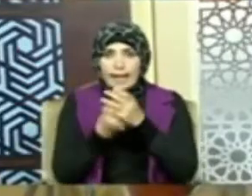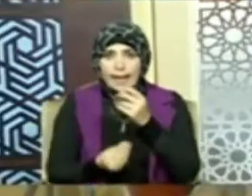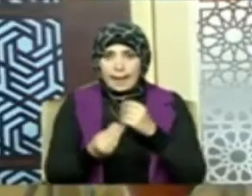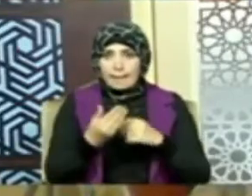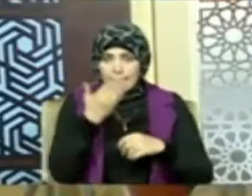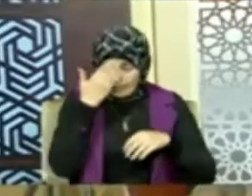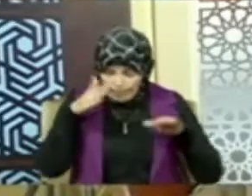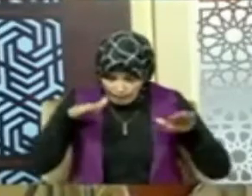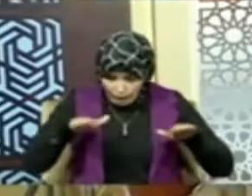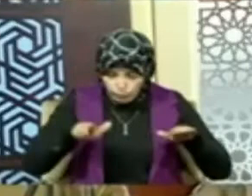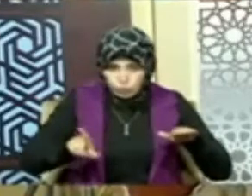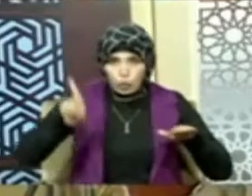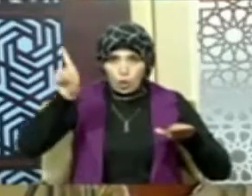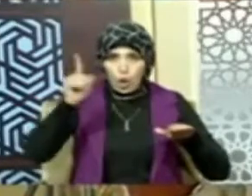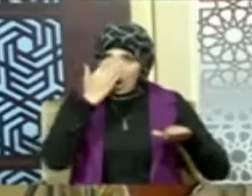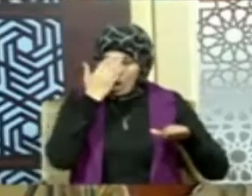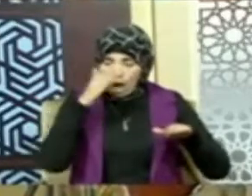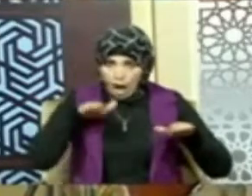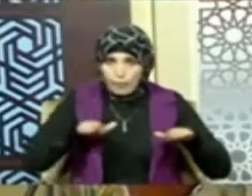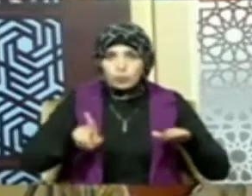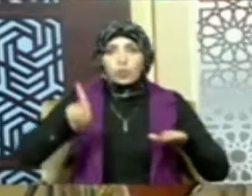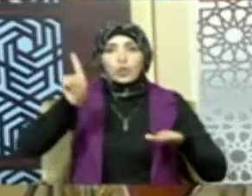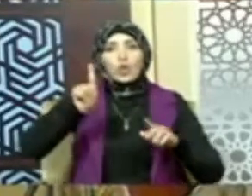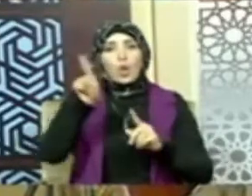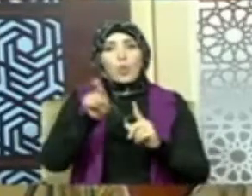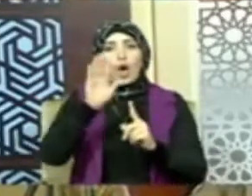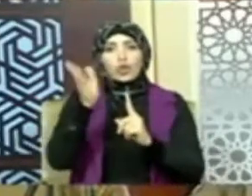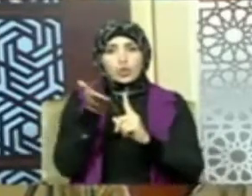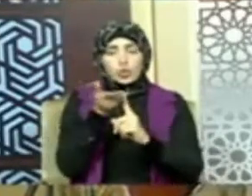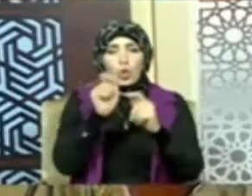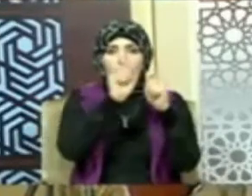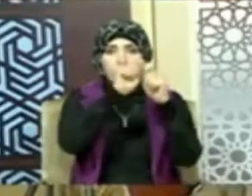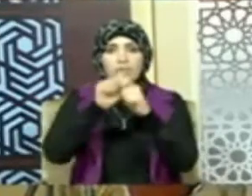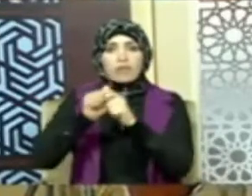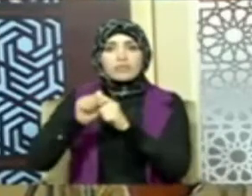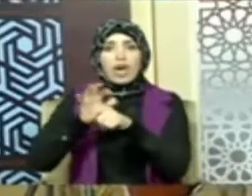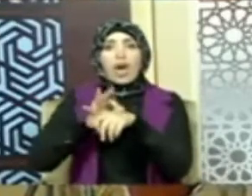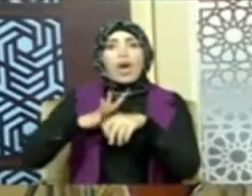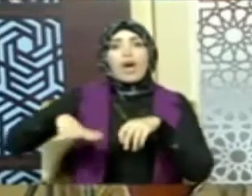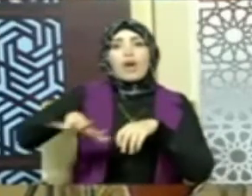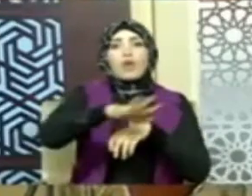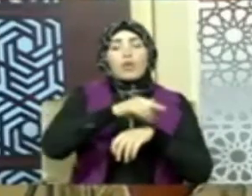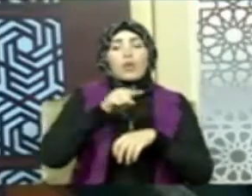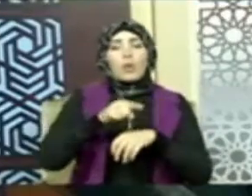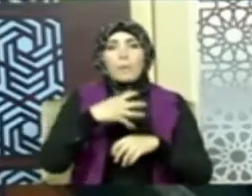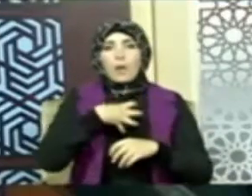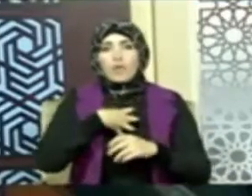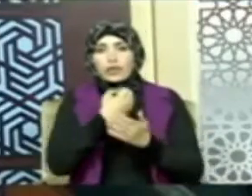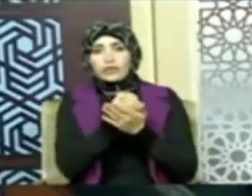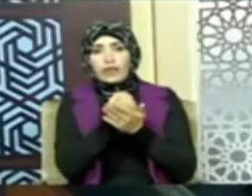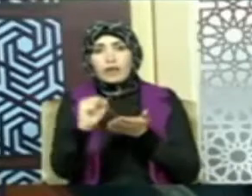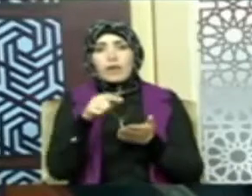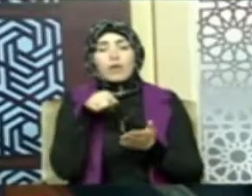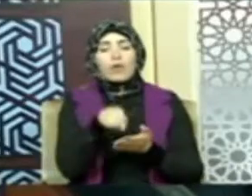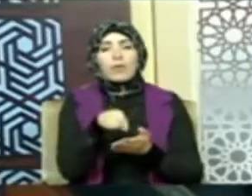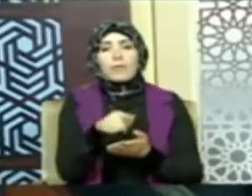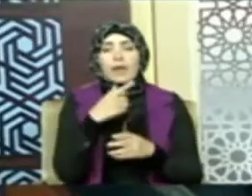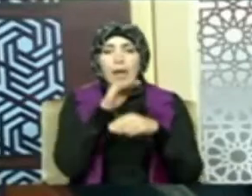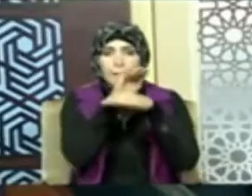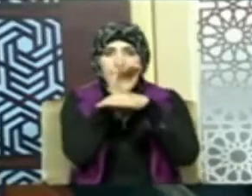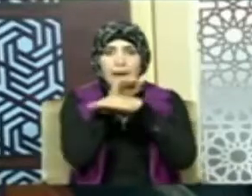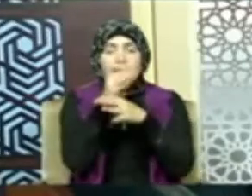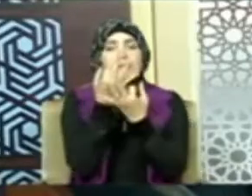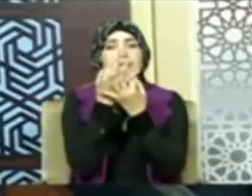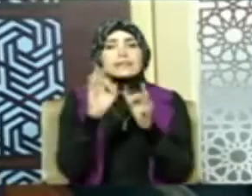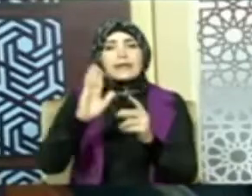الله عبد الله ورسوله نصح الأمة وكشف الله به الغمة، بلغ